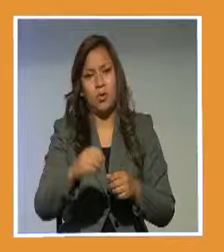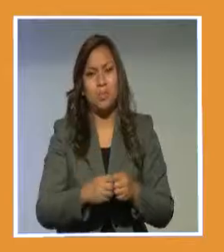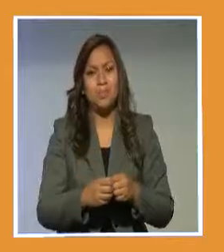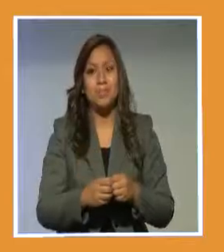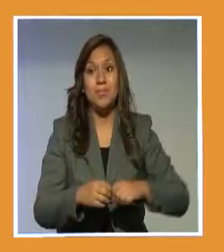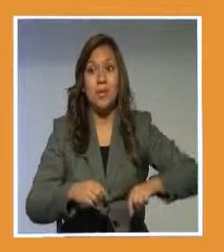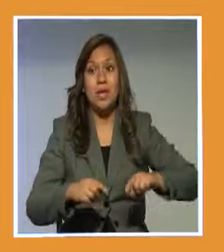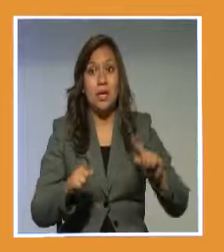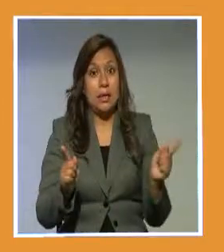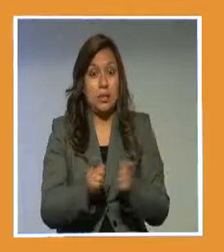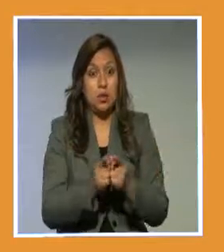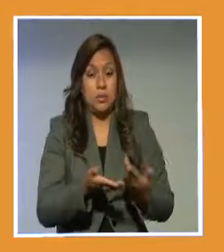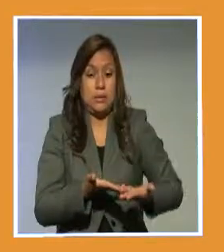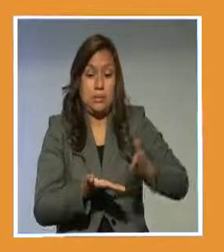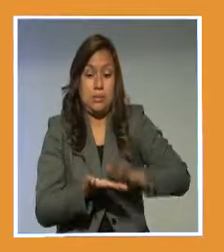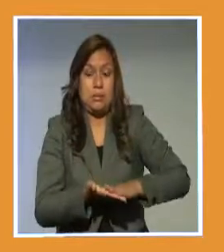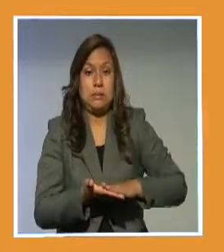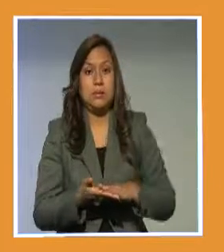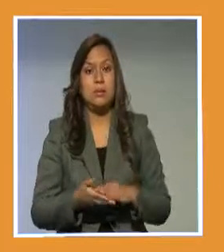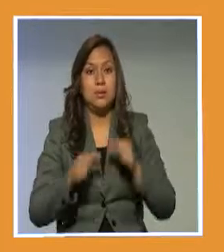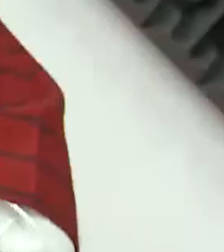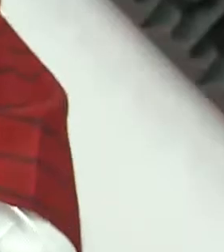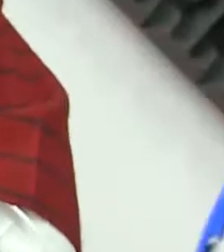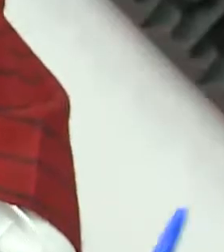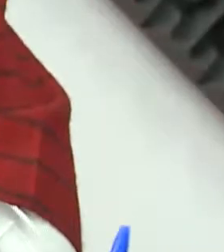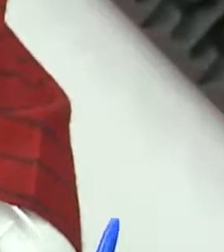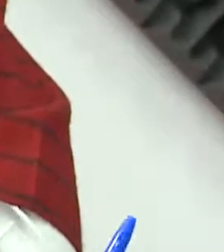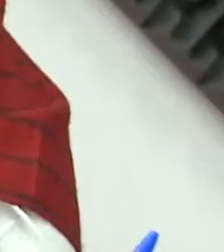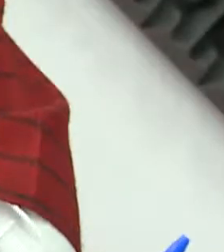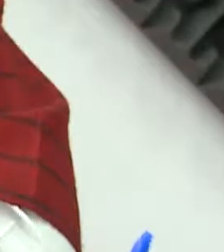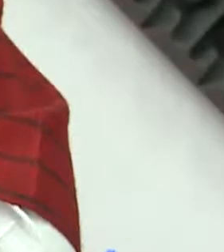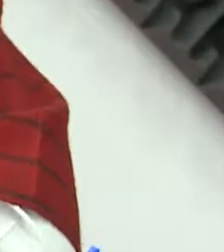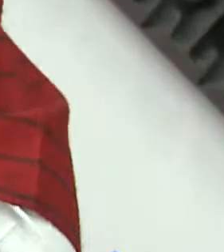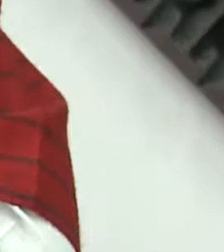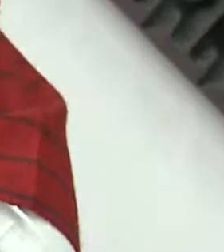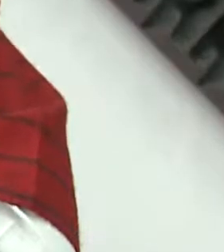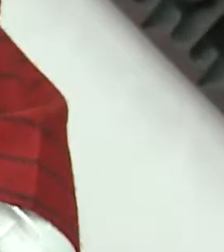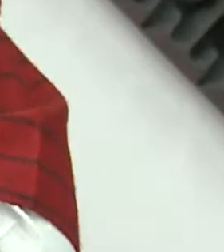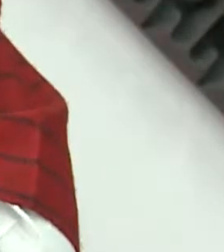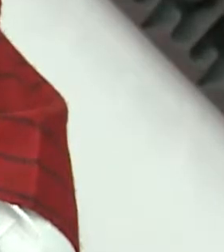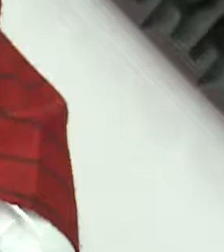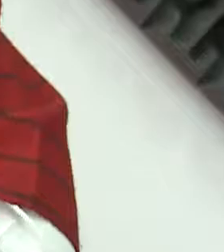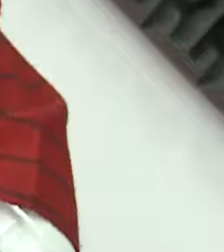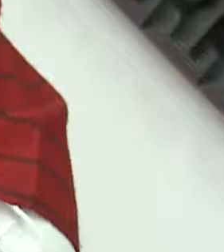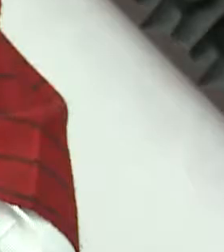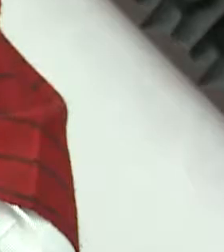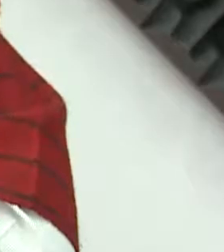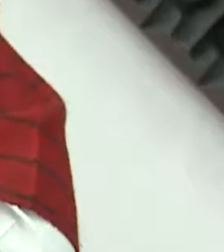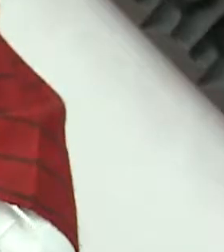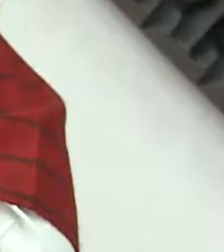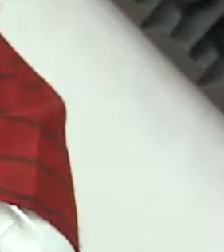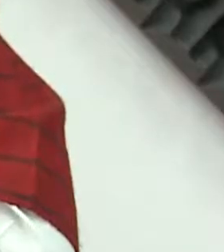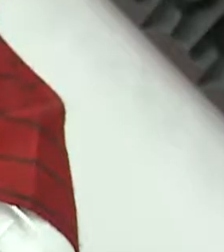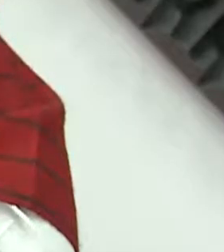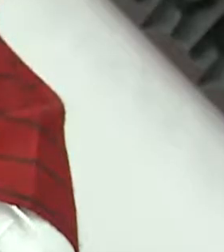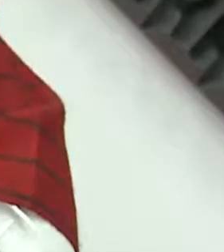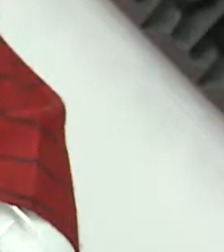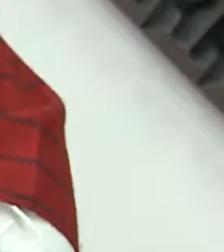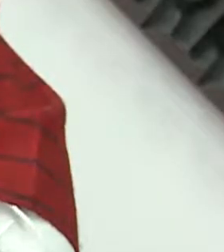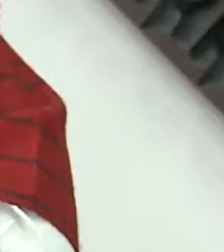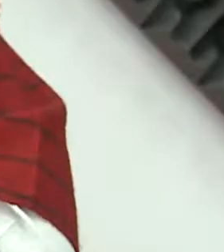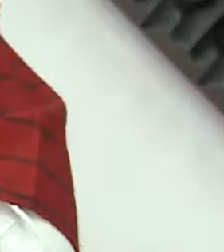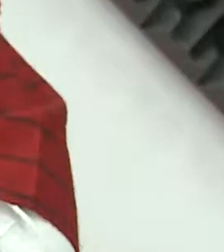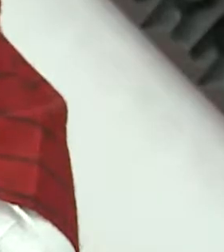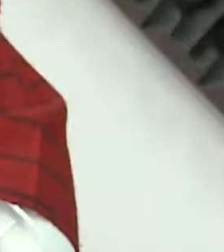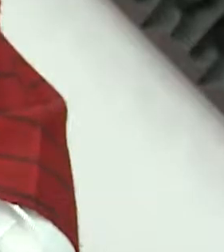tracemos un resumen en quichua, por favor, de esta parte. Yupachandi Mashi Ramón Shinamikan, Nyukunchik Mikashnaka, y contigo de ley